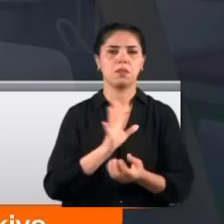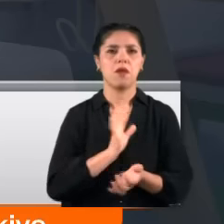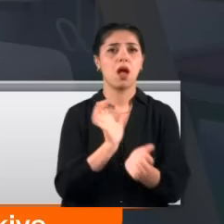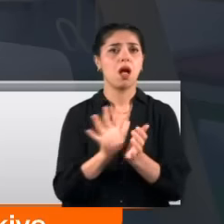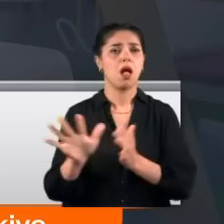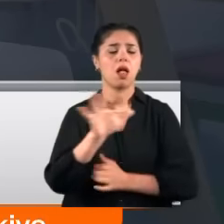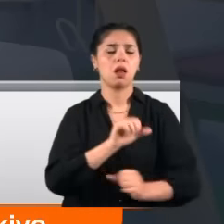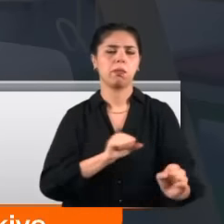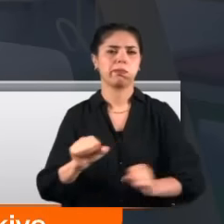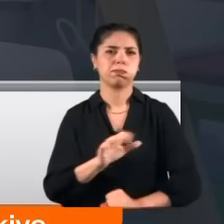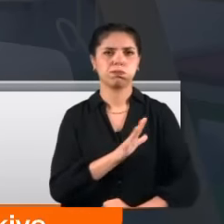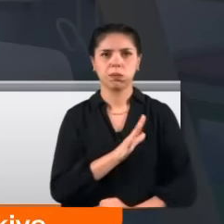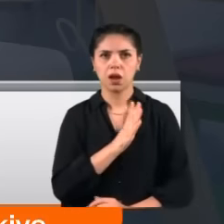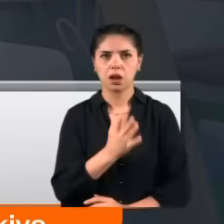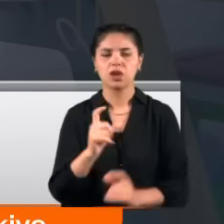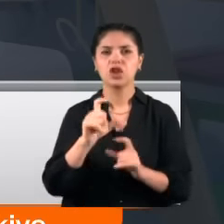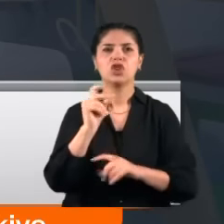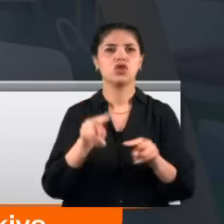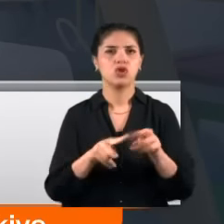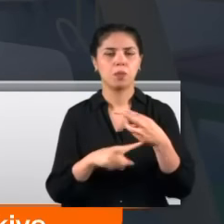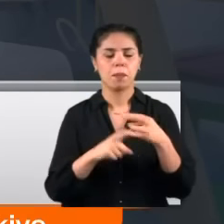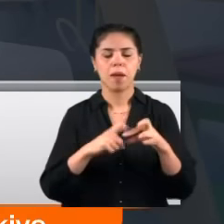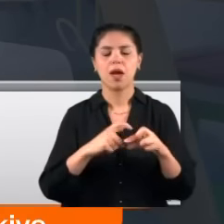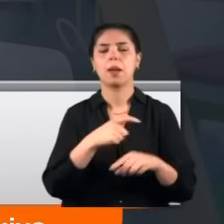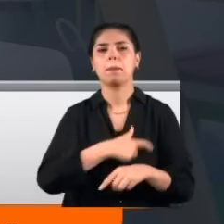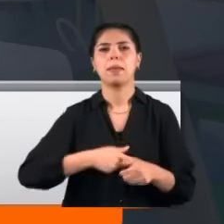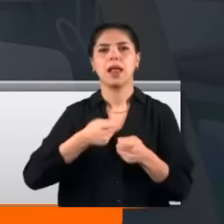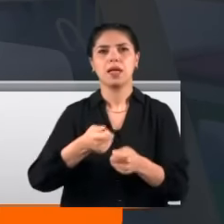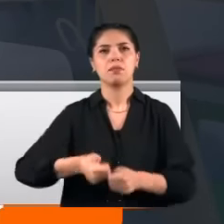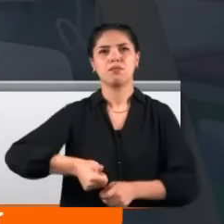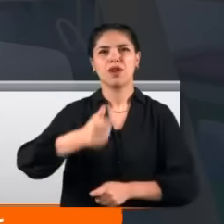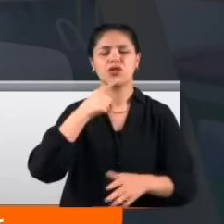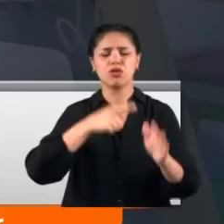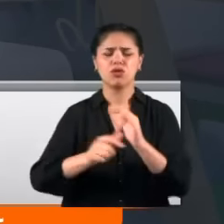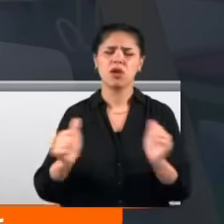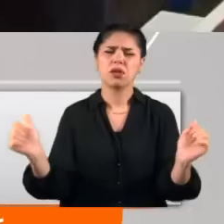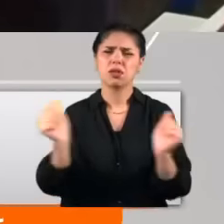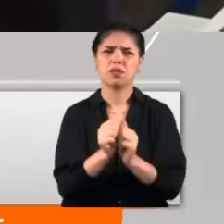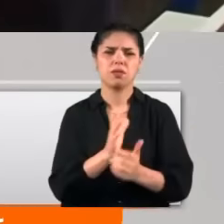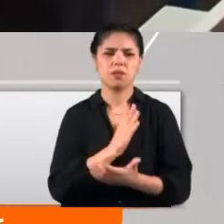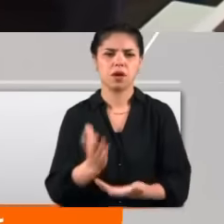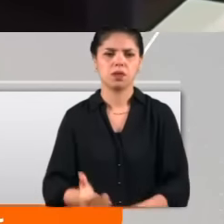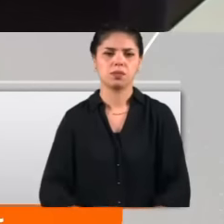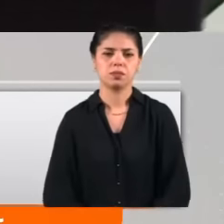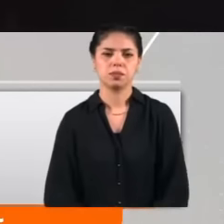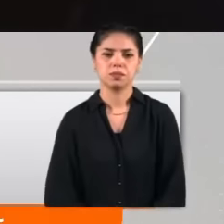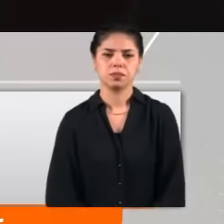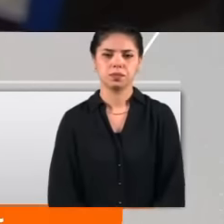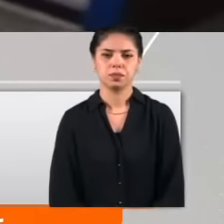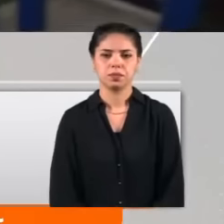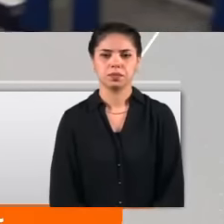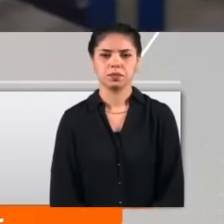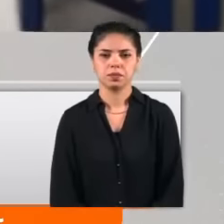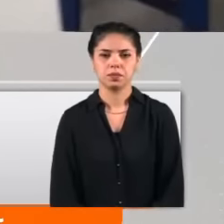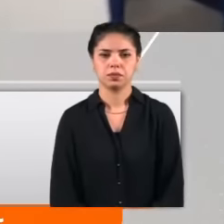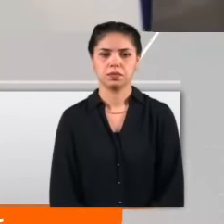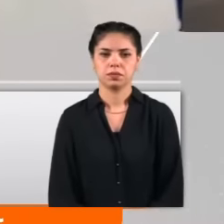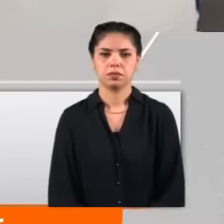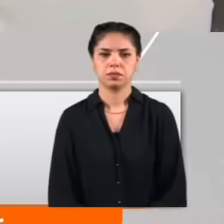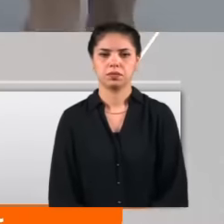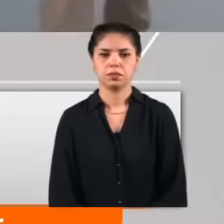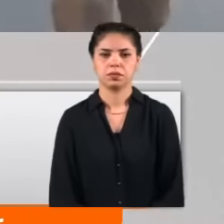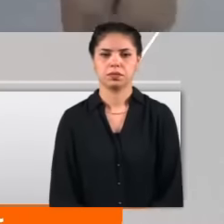isyan noktasına geldi, CİMER'e ve Milli Eğitim Bakanlığı'na şikayet üstüne şikayet yağdı. Özel okula giden bir çocuğum